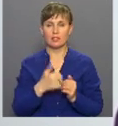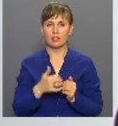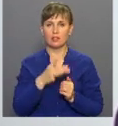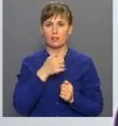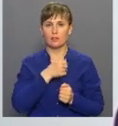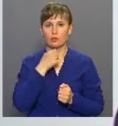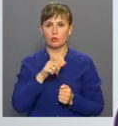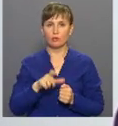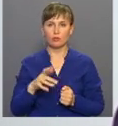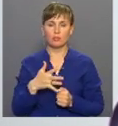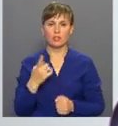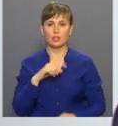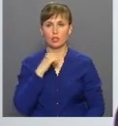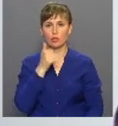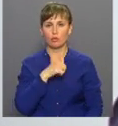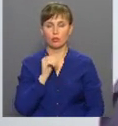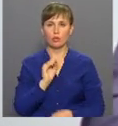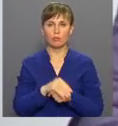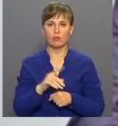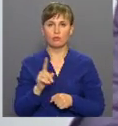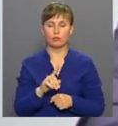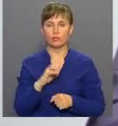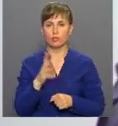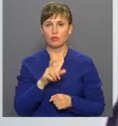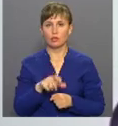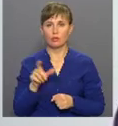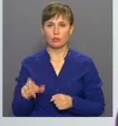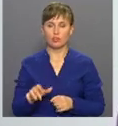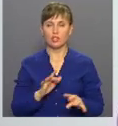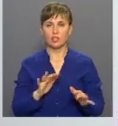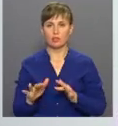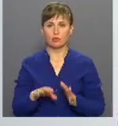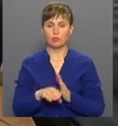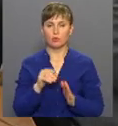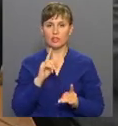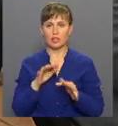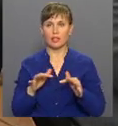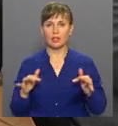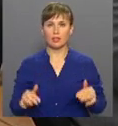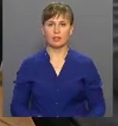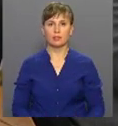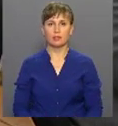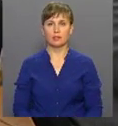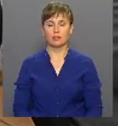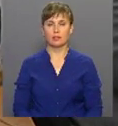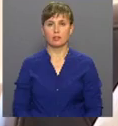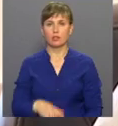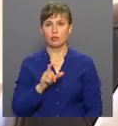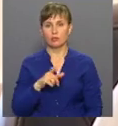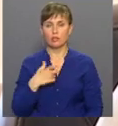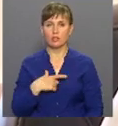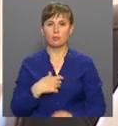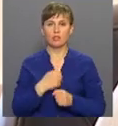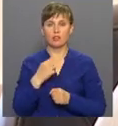кандидатов 51 год добавлю что четверо кандидатов действующий депутаты сената баллотироваться на предстоящих